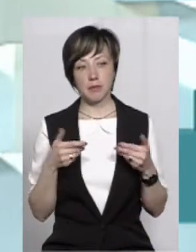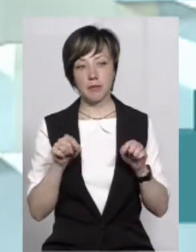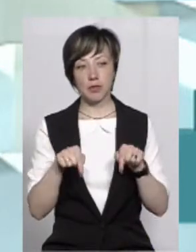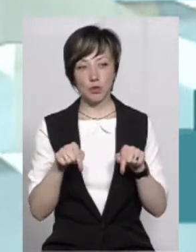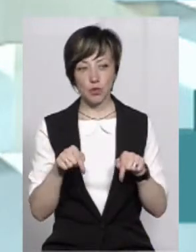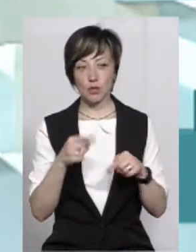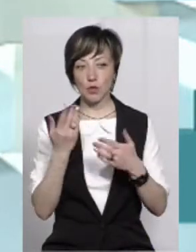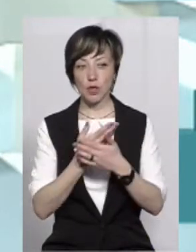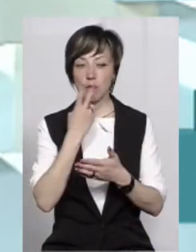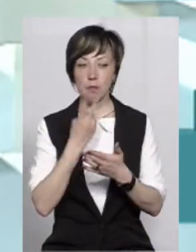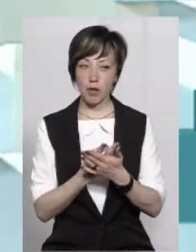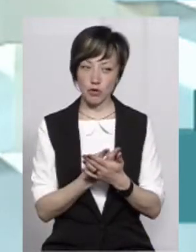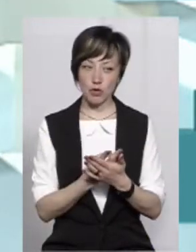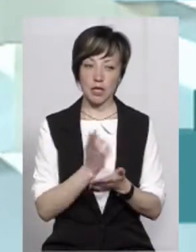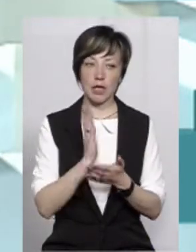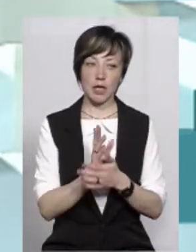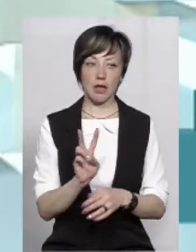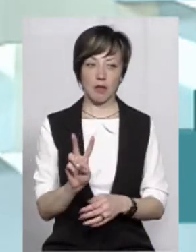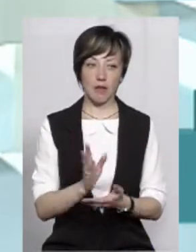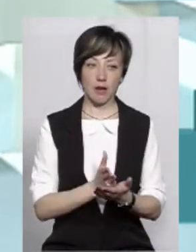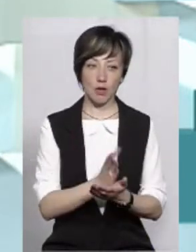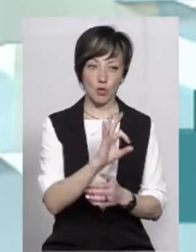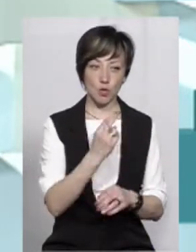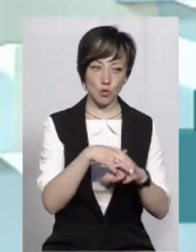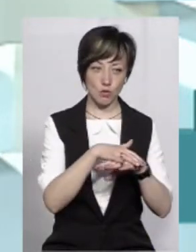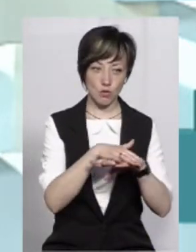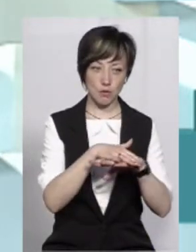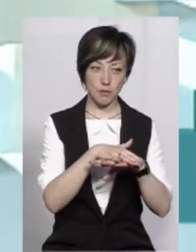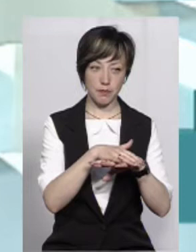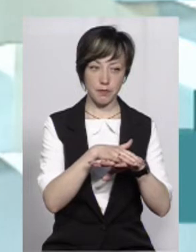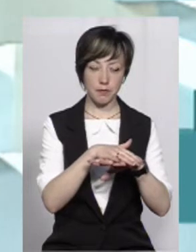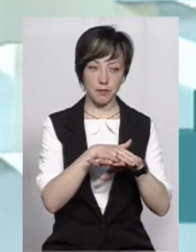цього бачили. Є два аспекти. Є соціум, от,